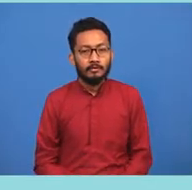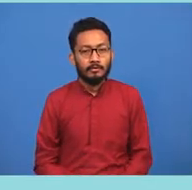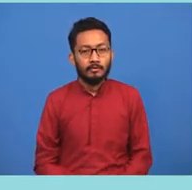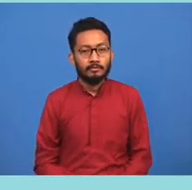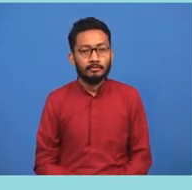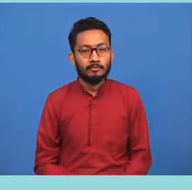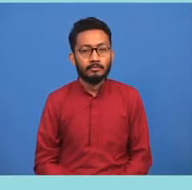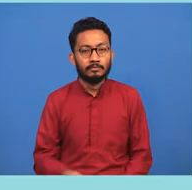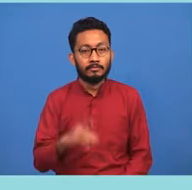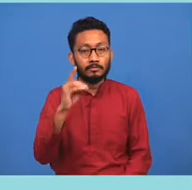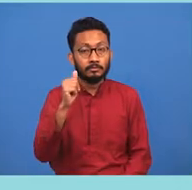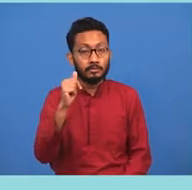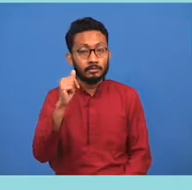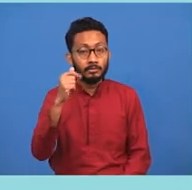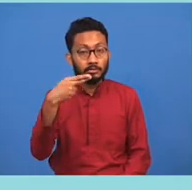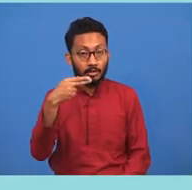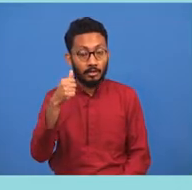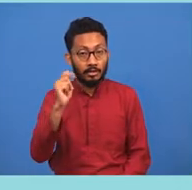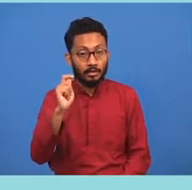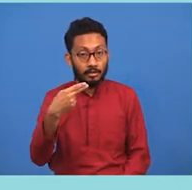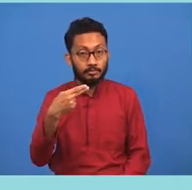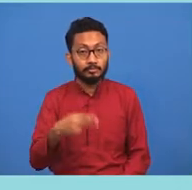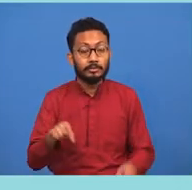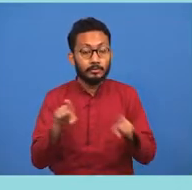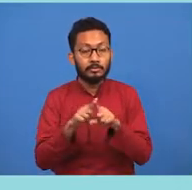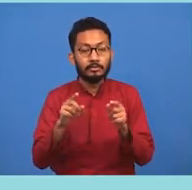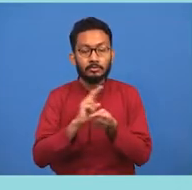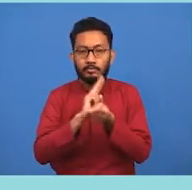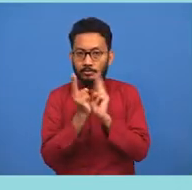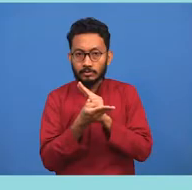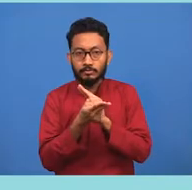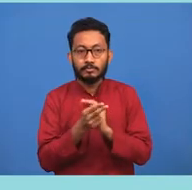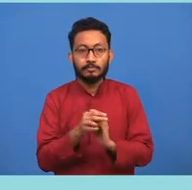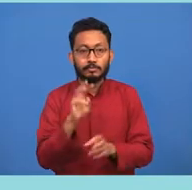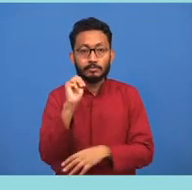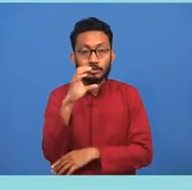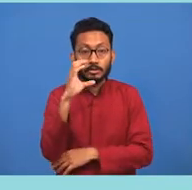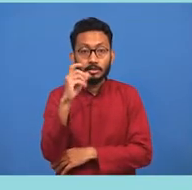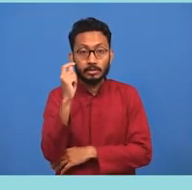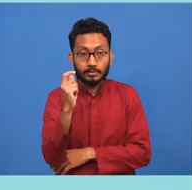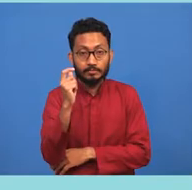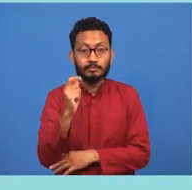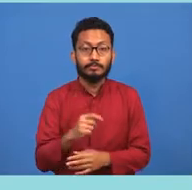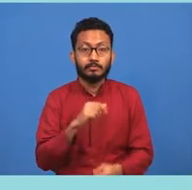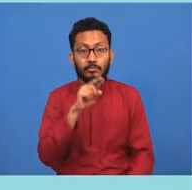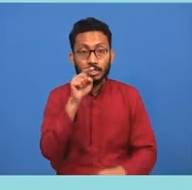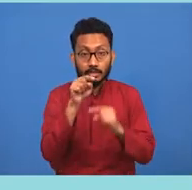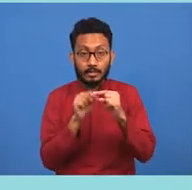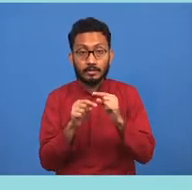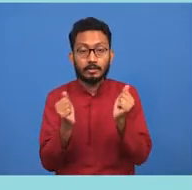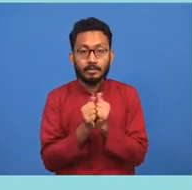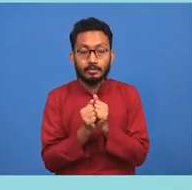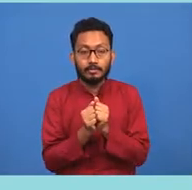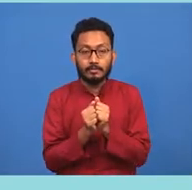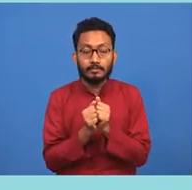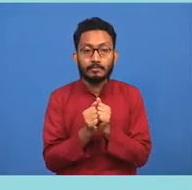dengan negatif perubahan tenaga haba MC tita bahagi dengan bilangan